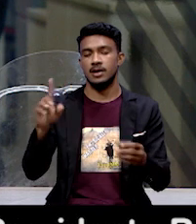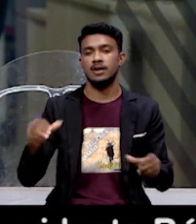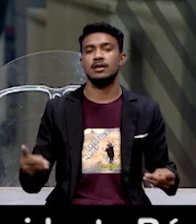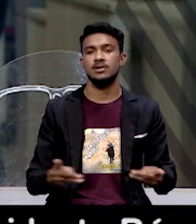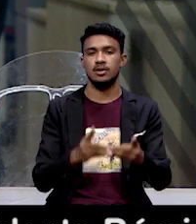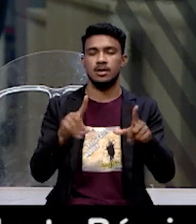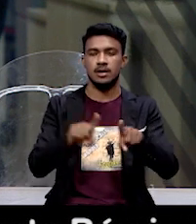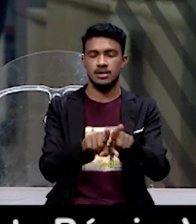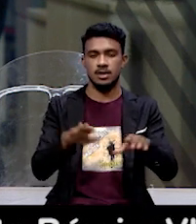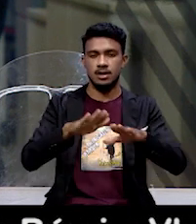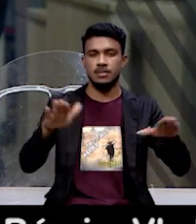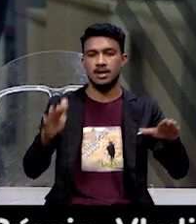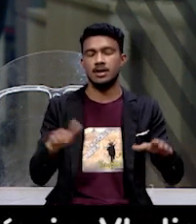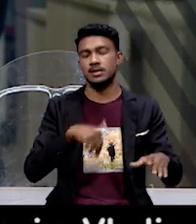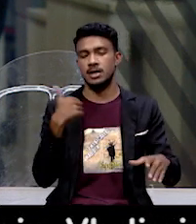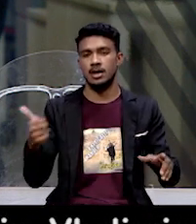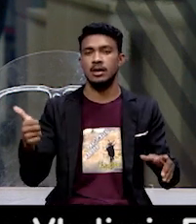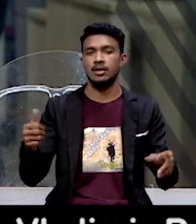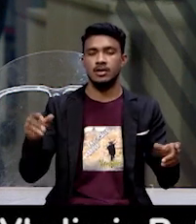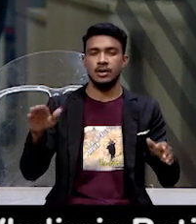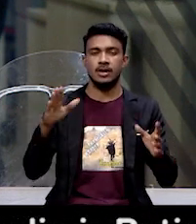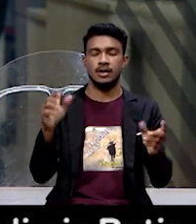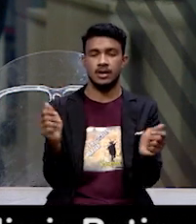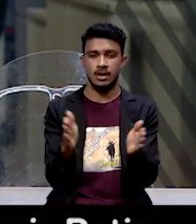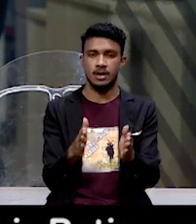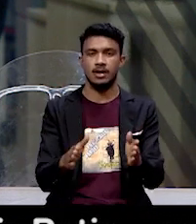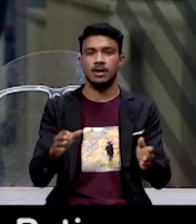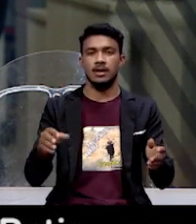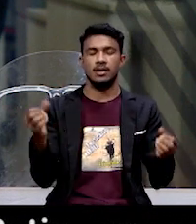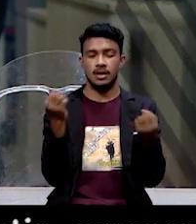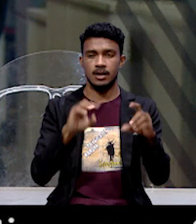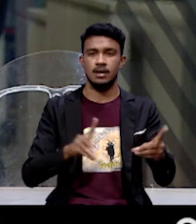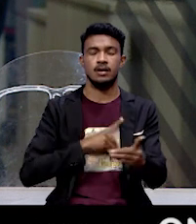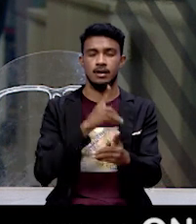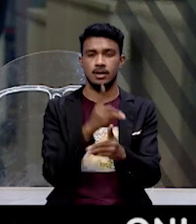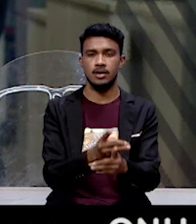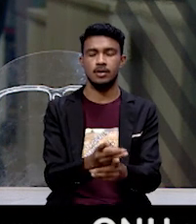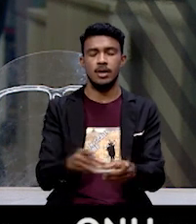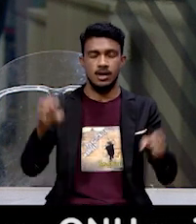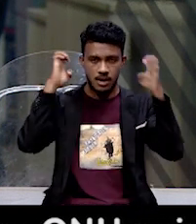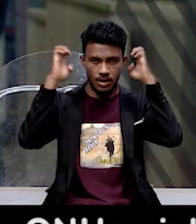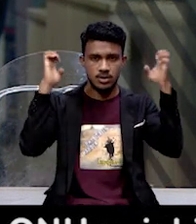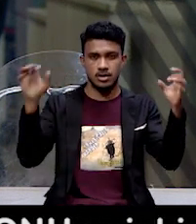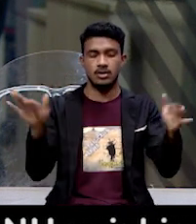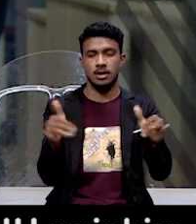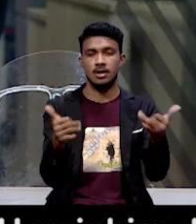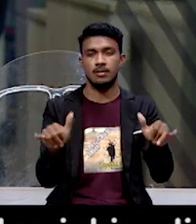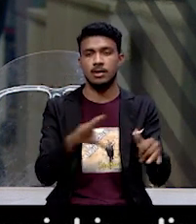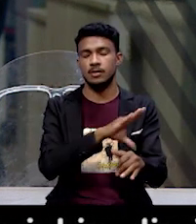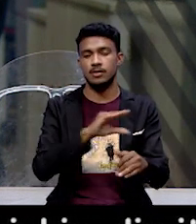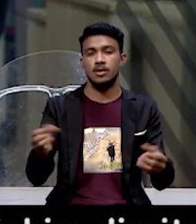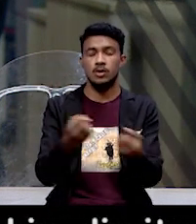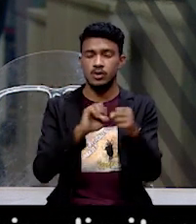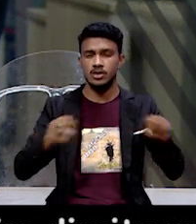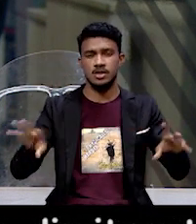ho idade sekik, obrigado tengke lakon siran idireitu ba edukasaun, halimar no tengke husik